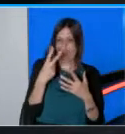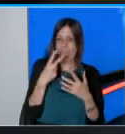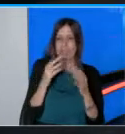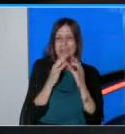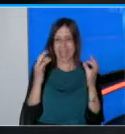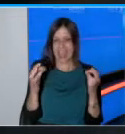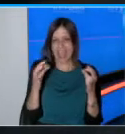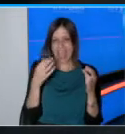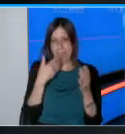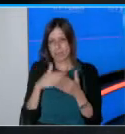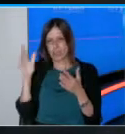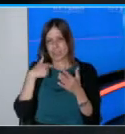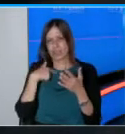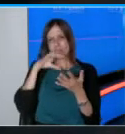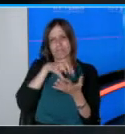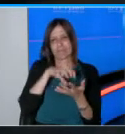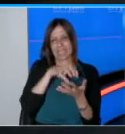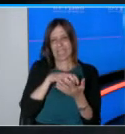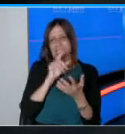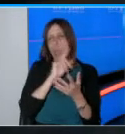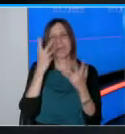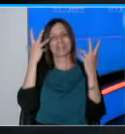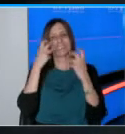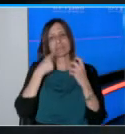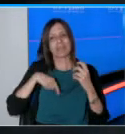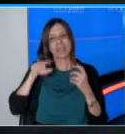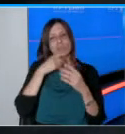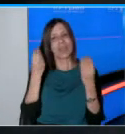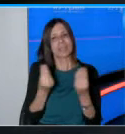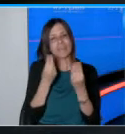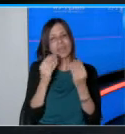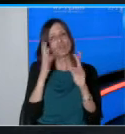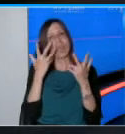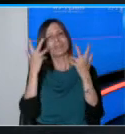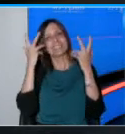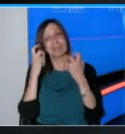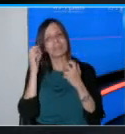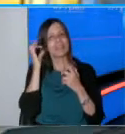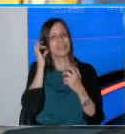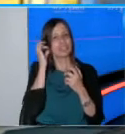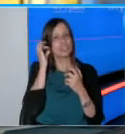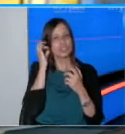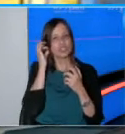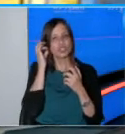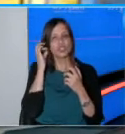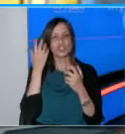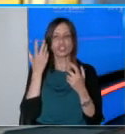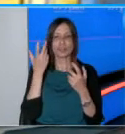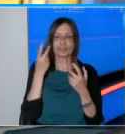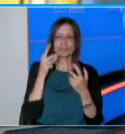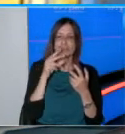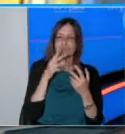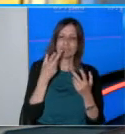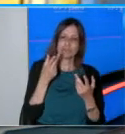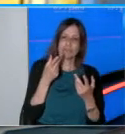מלכתחילה מוצאים אותנו מהמיינסטרים. זאת אומרת, לא מצפים מאיתנו לדברים שאולי מצפים מנשים סטרייטיות. כאילו, אבל איך אפשר